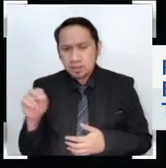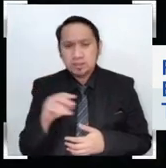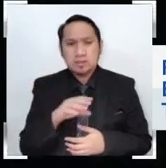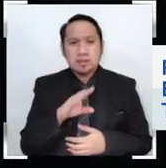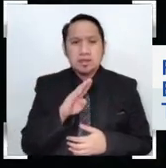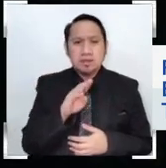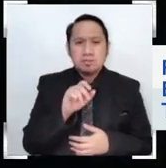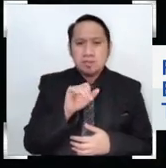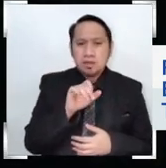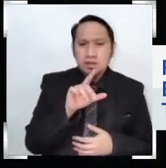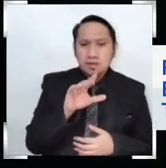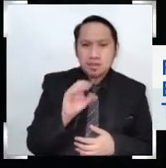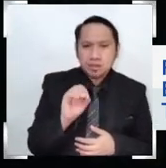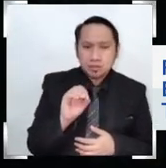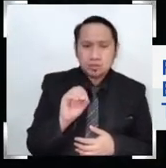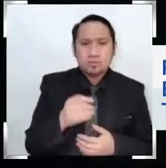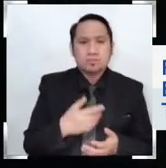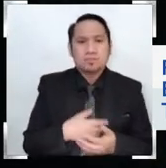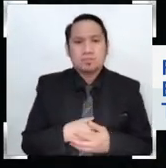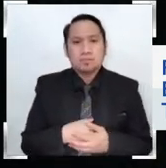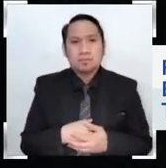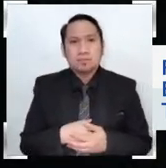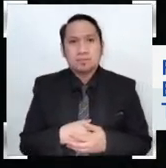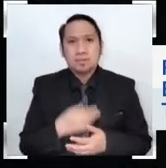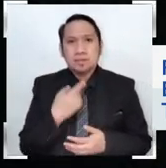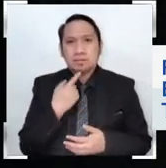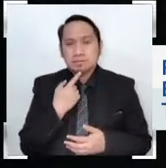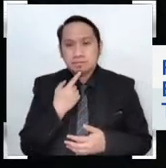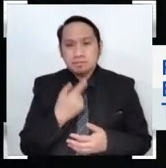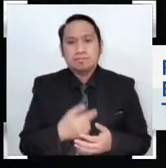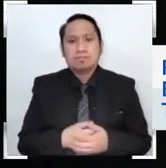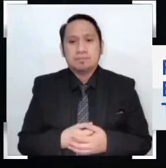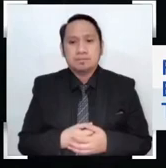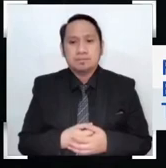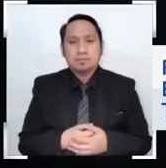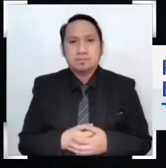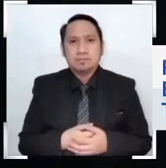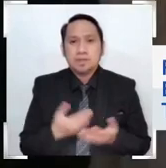Matilda! Crispin! Andito ang nanay!